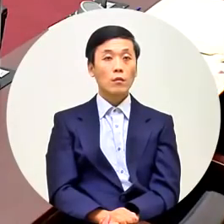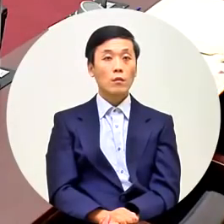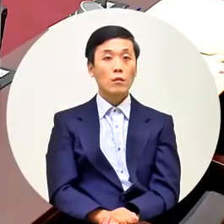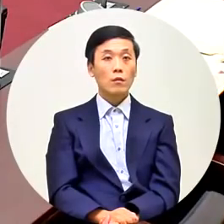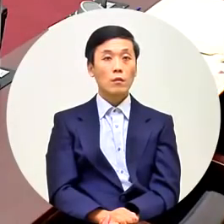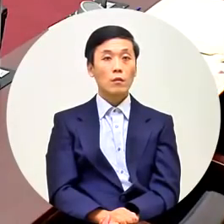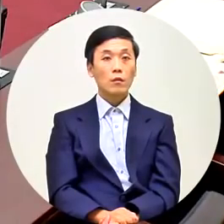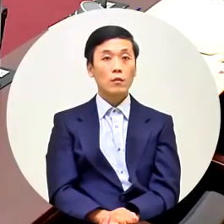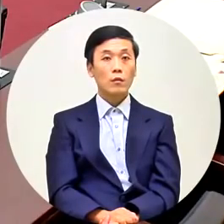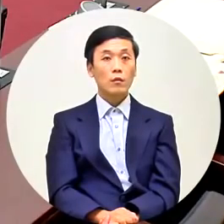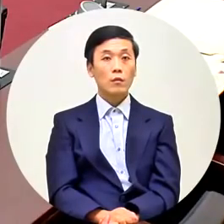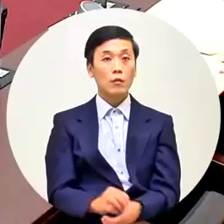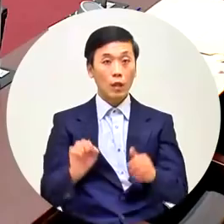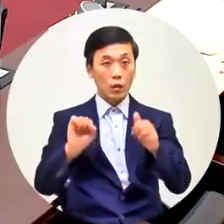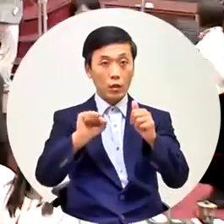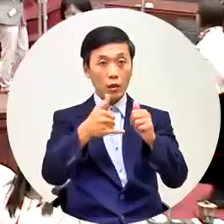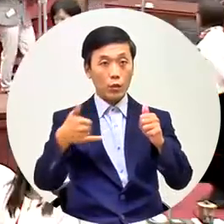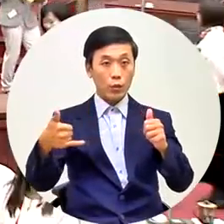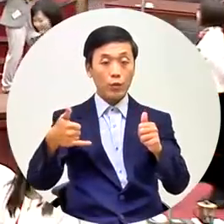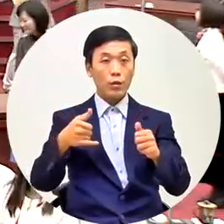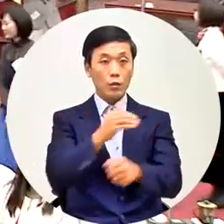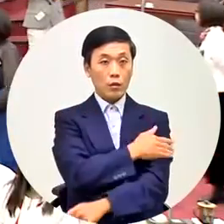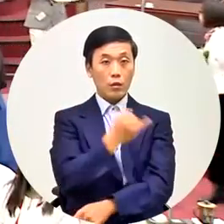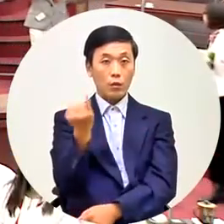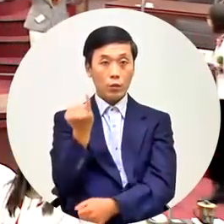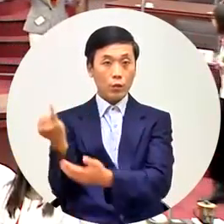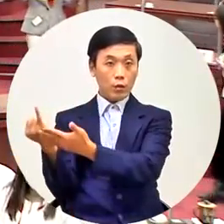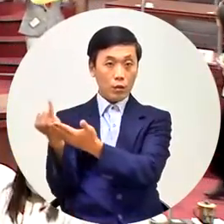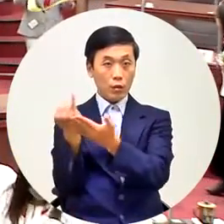请陈丽娜议员领取选票。